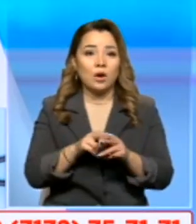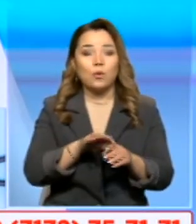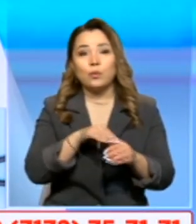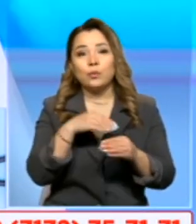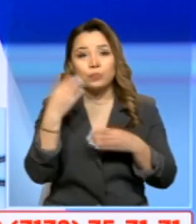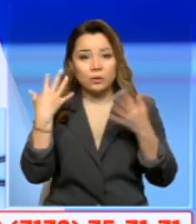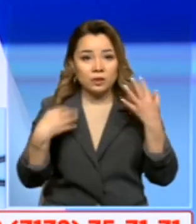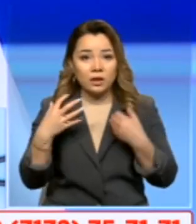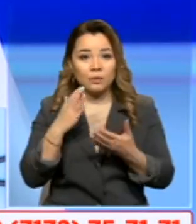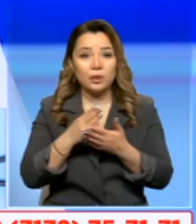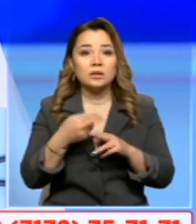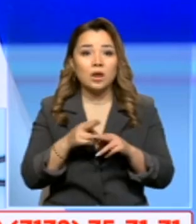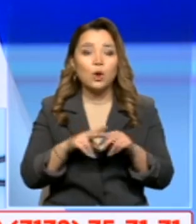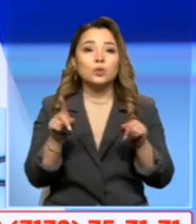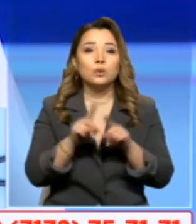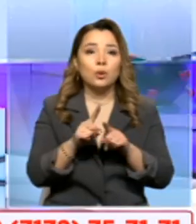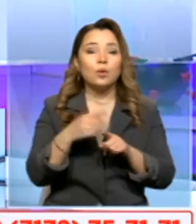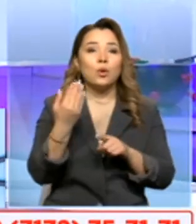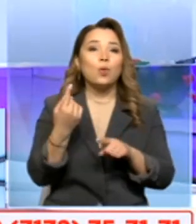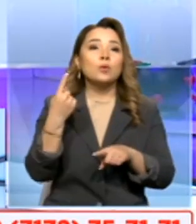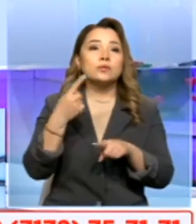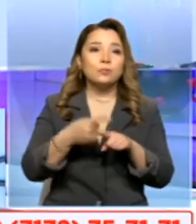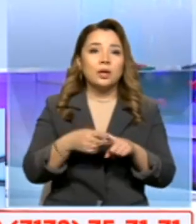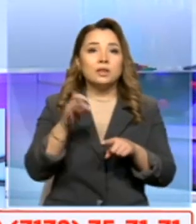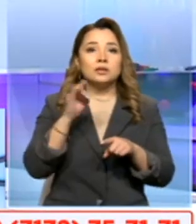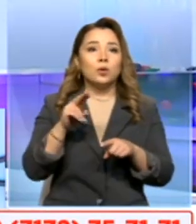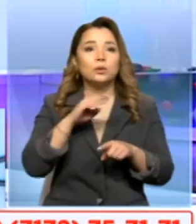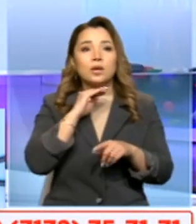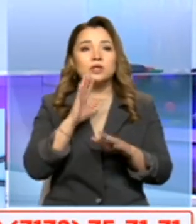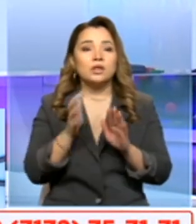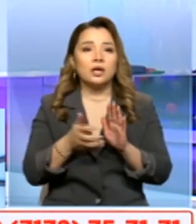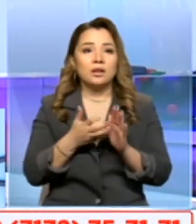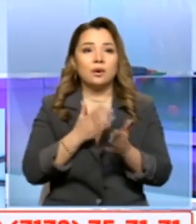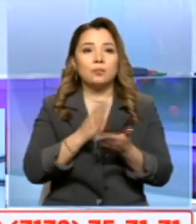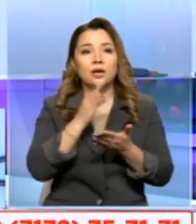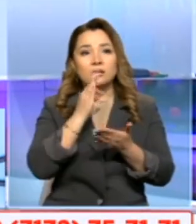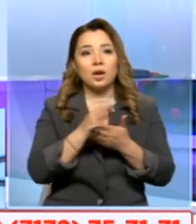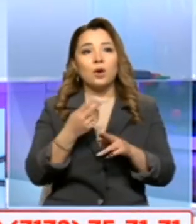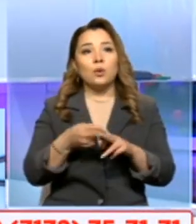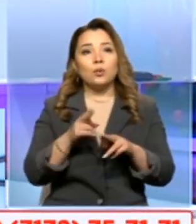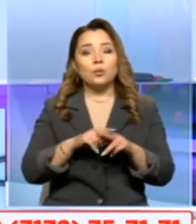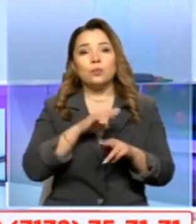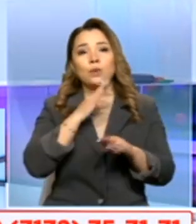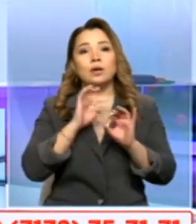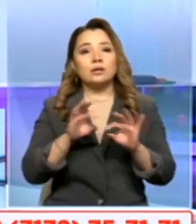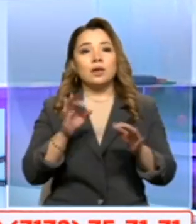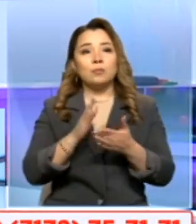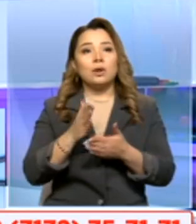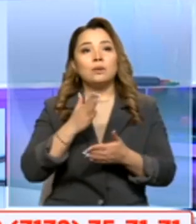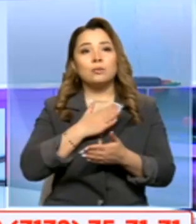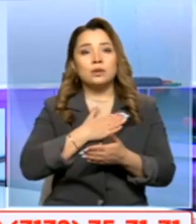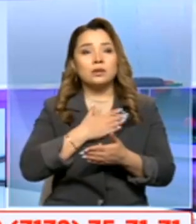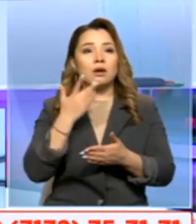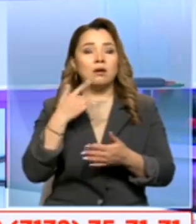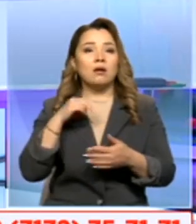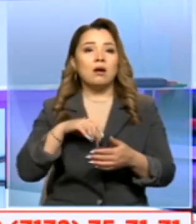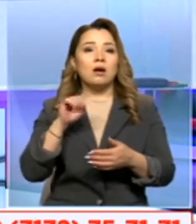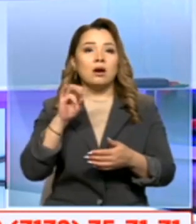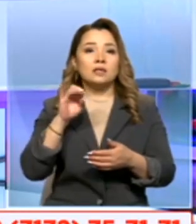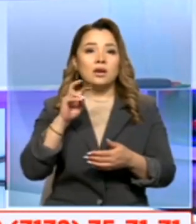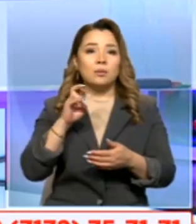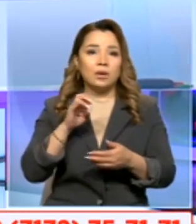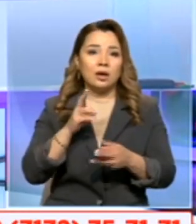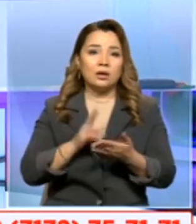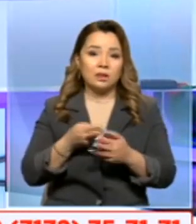онда әрине ол қосымша сіздің ағзаңыздағы йодтың жетіспеушілігі. Енді осы жерде көп айтуы мүмкін, ой, бізде анемия да бар. А